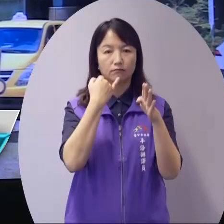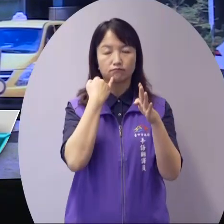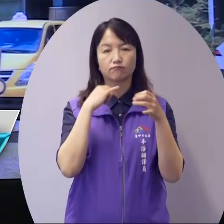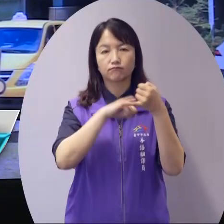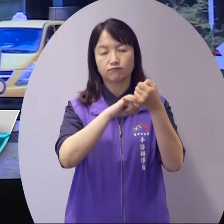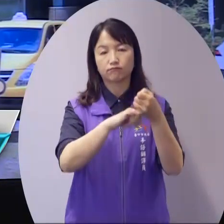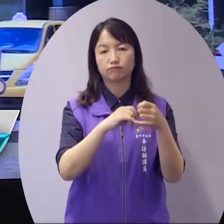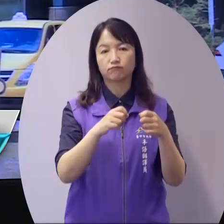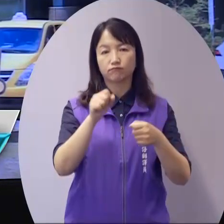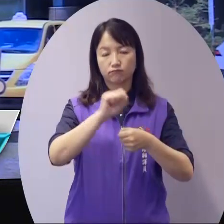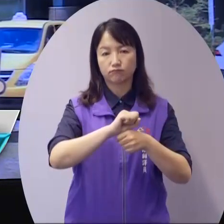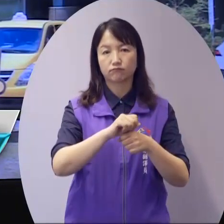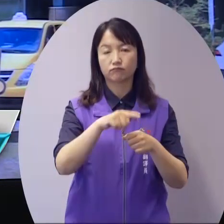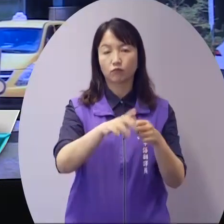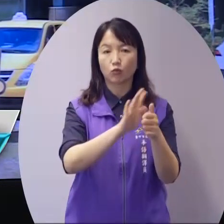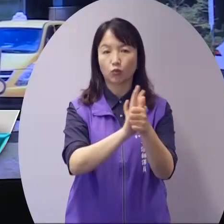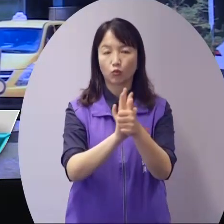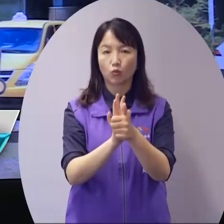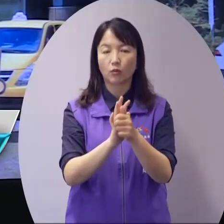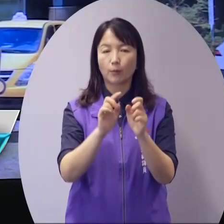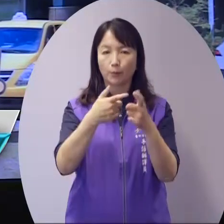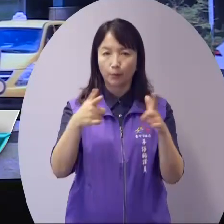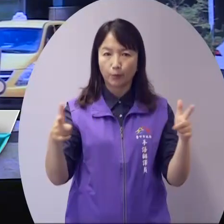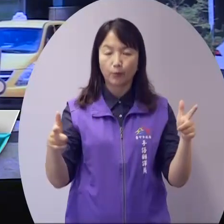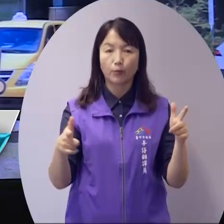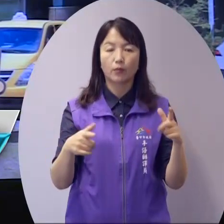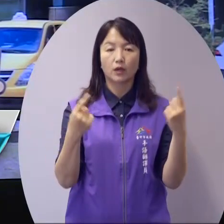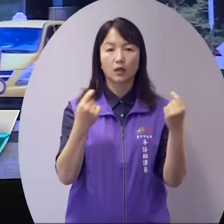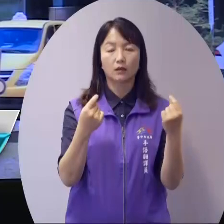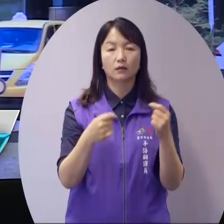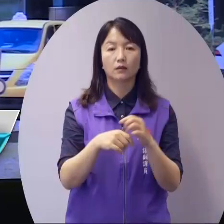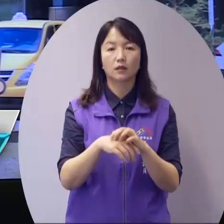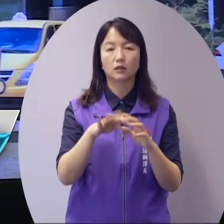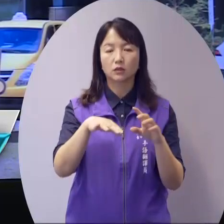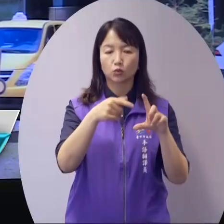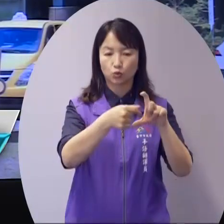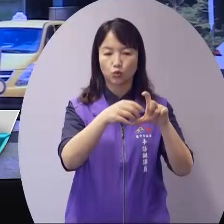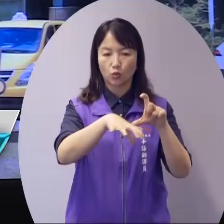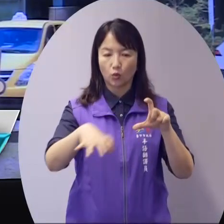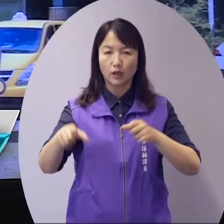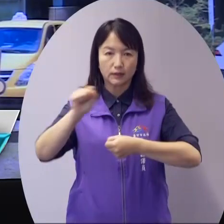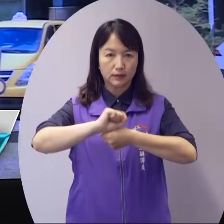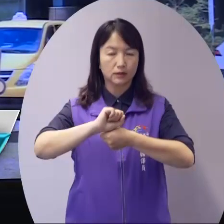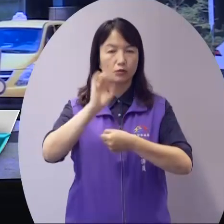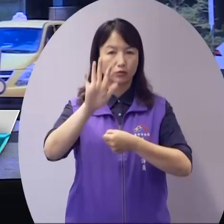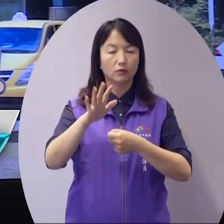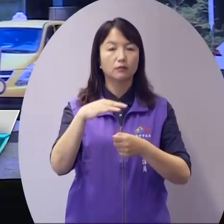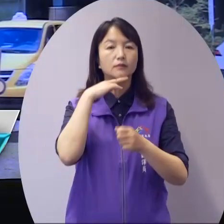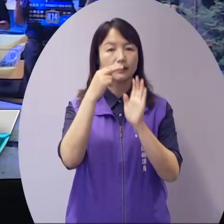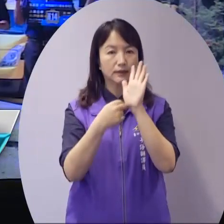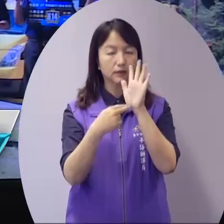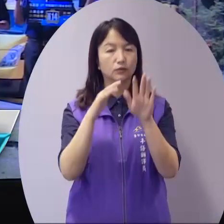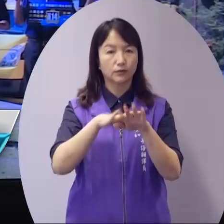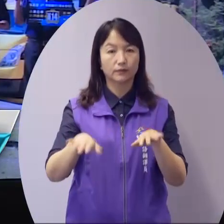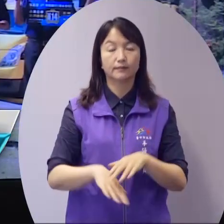务。那服务到这个不同的这个另外的区域里面，待会再跟大家做个报告。下